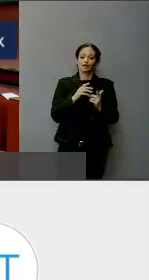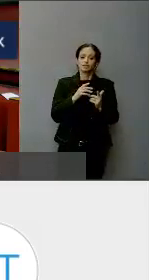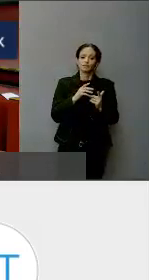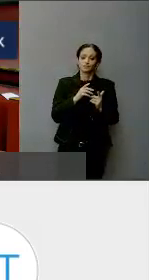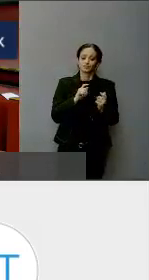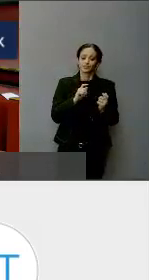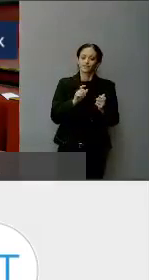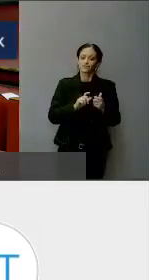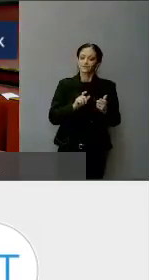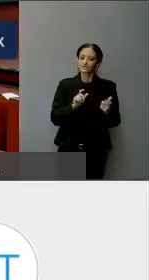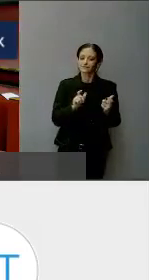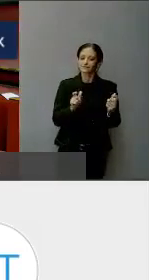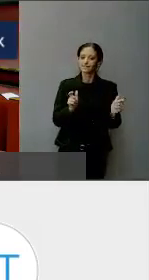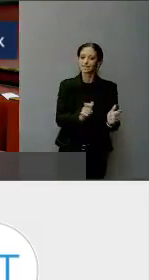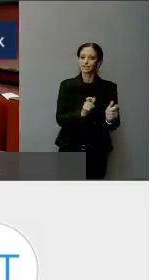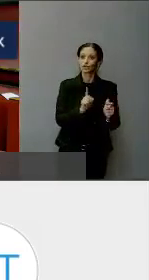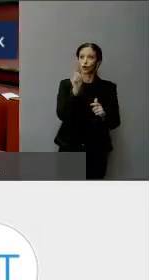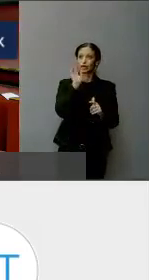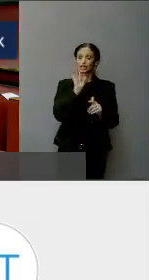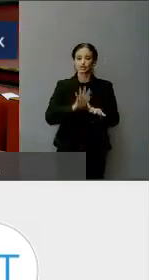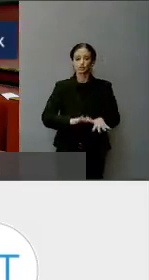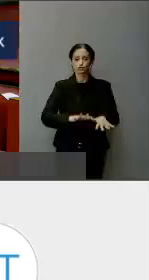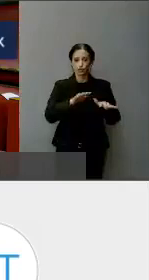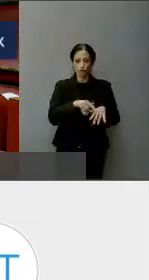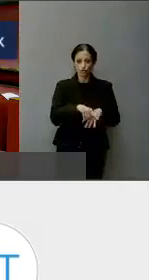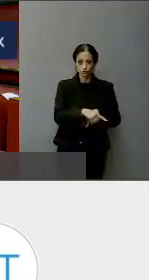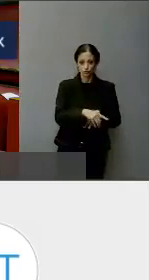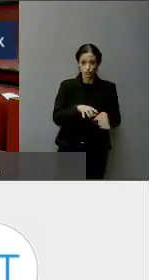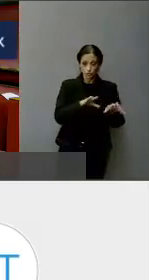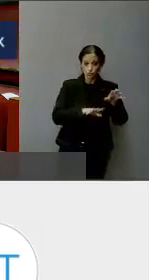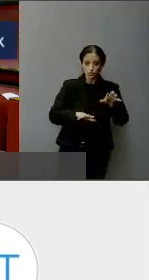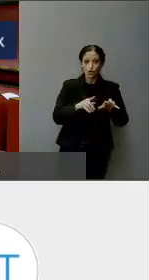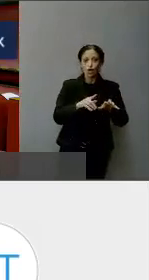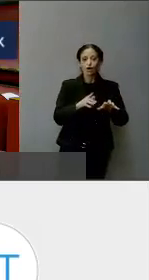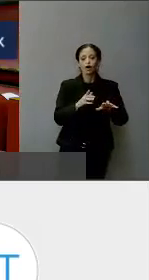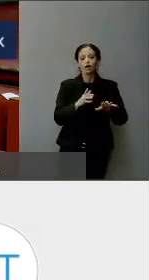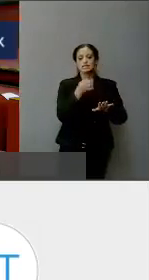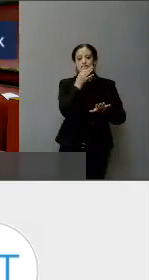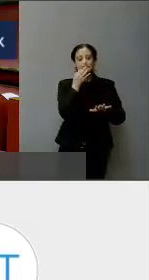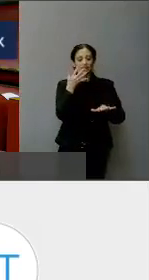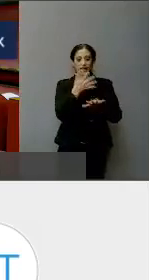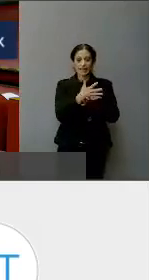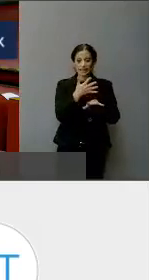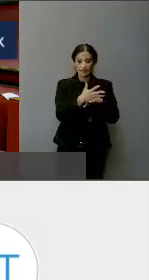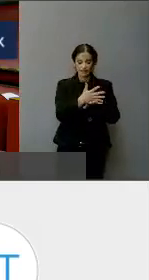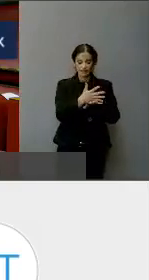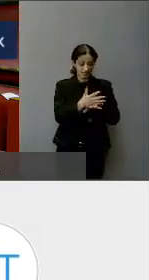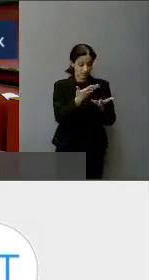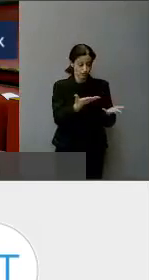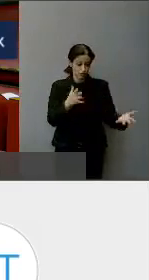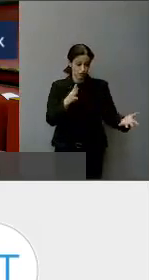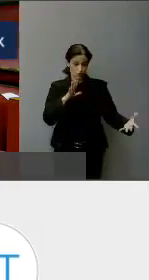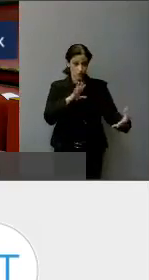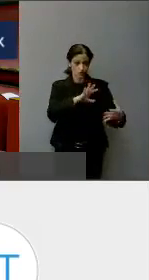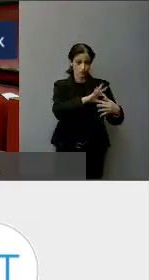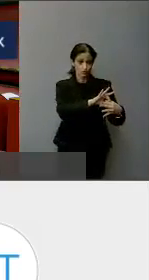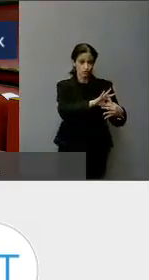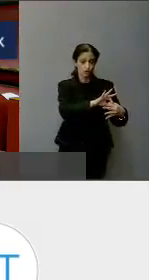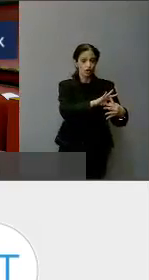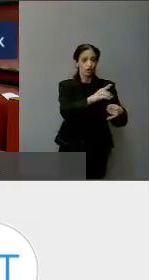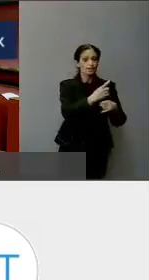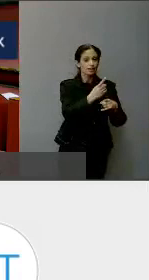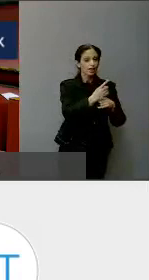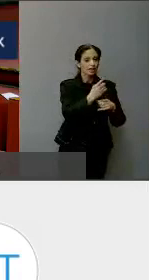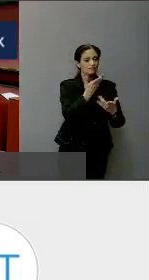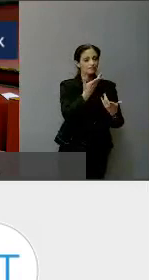l'ambiente fisico e quindi di garantire che tutti gli interventi che vanno a interagire col territorio non compromettono la